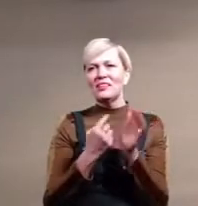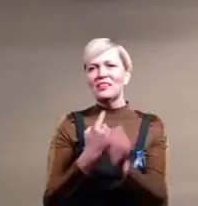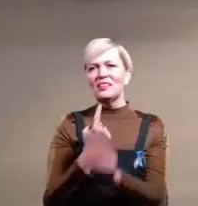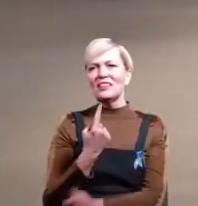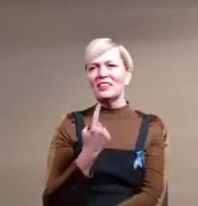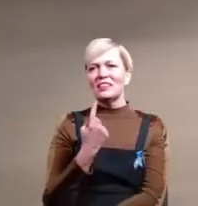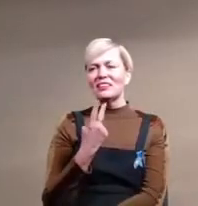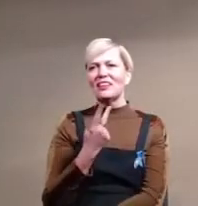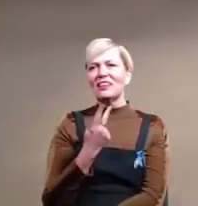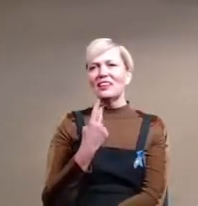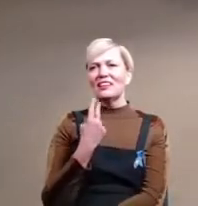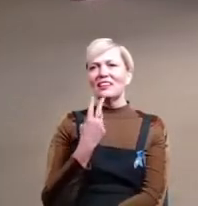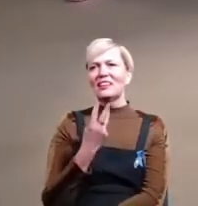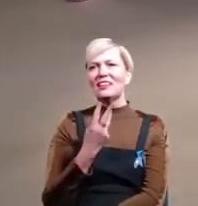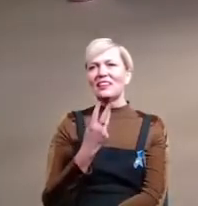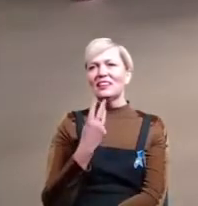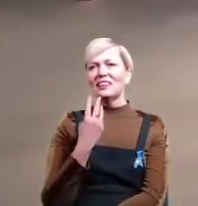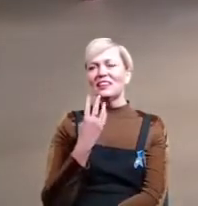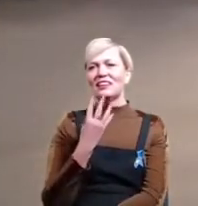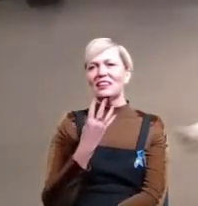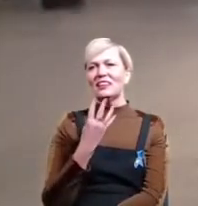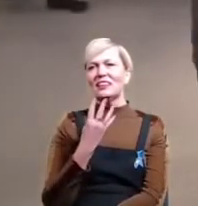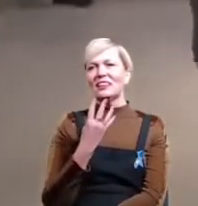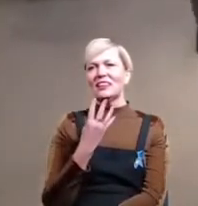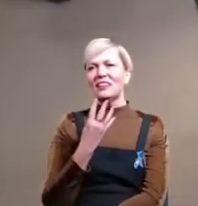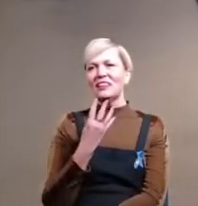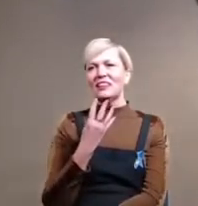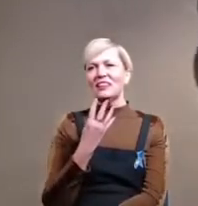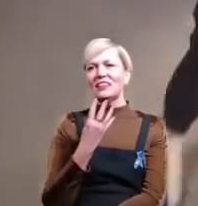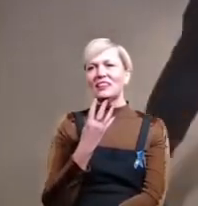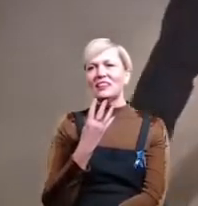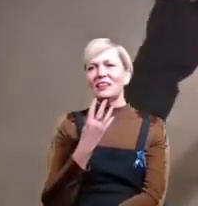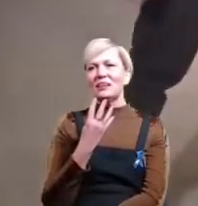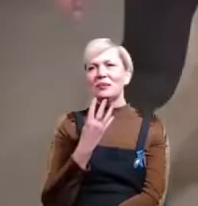Раз, два, три, четыре,